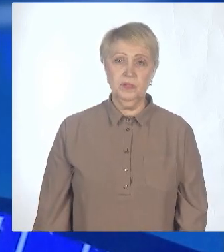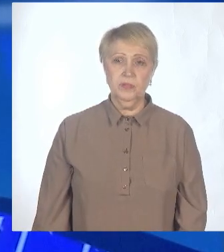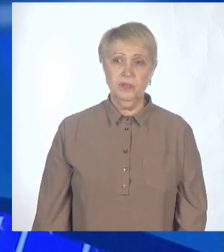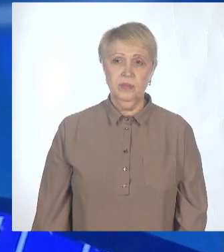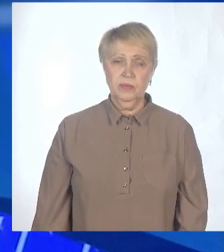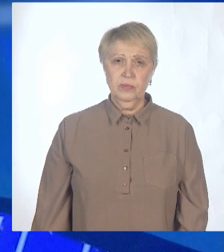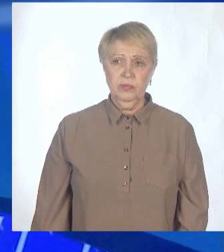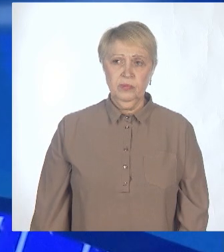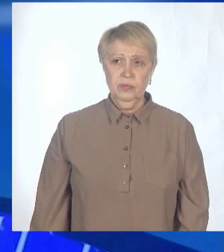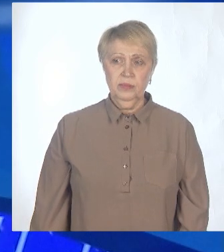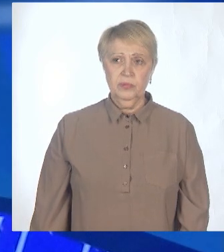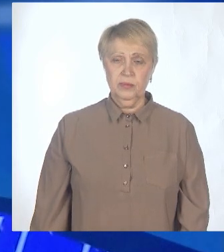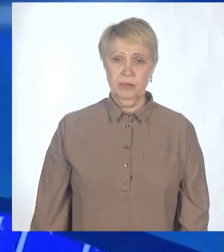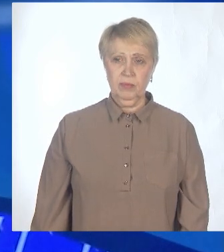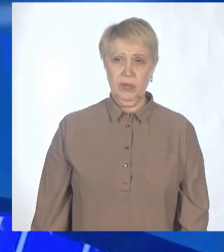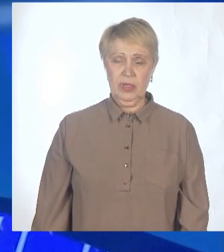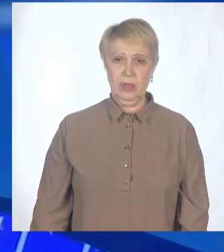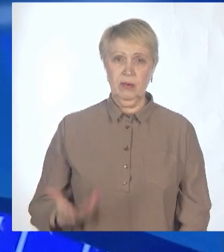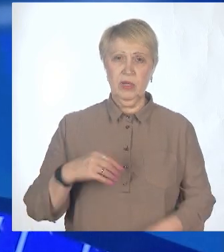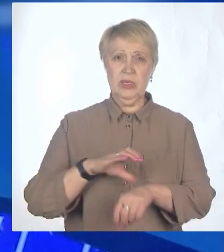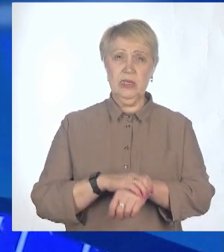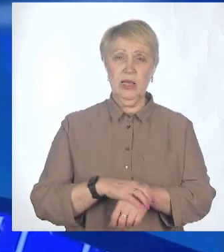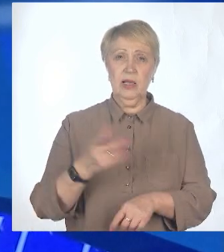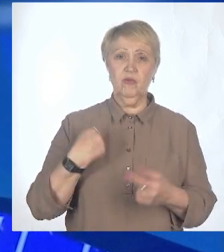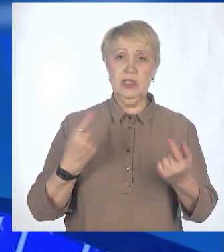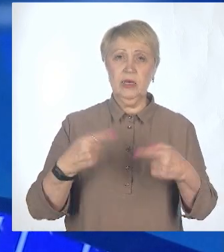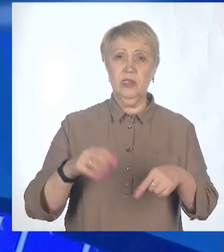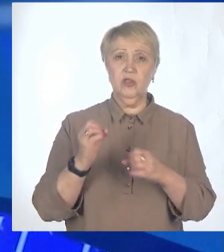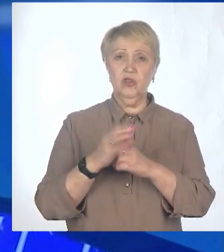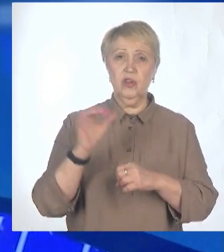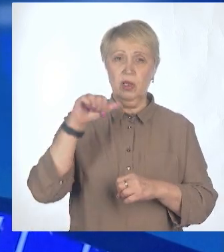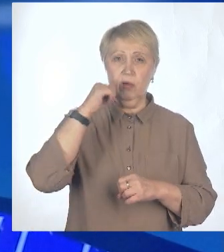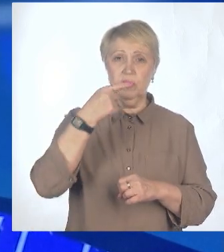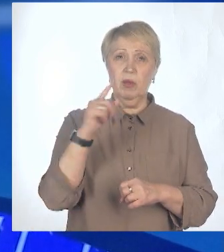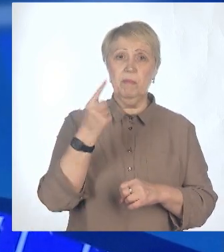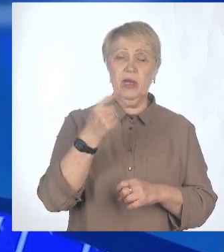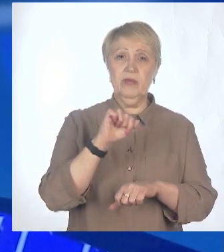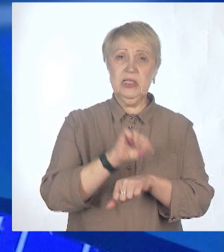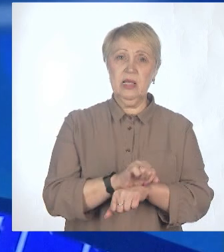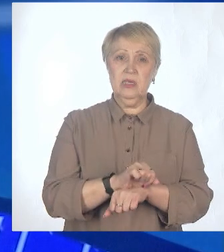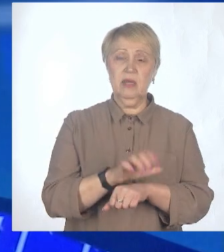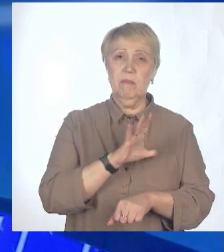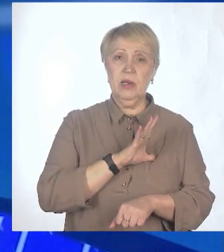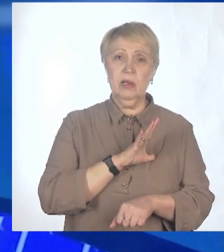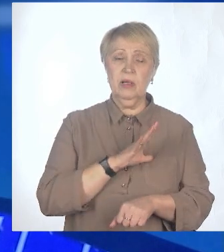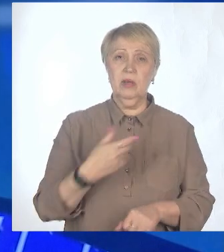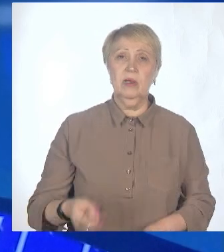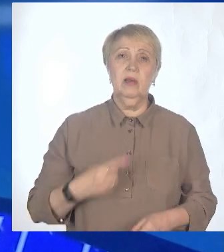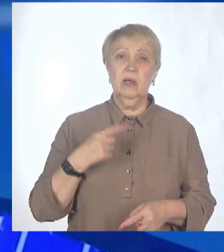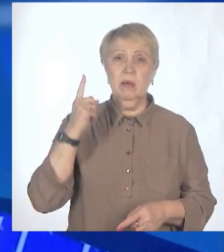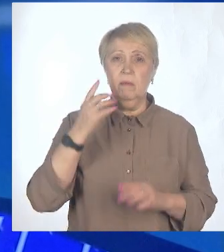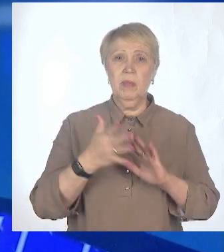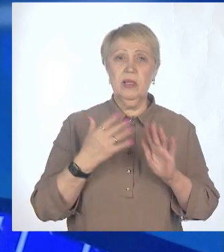то есть, знаете как, застали кризис 2014 года, с первые санкции, еще что-то. Понятно, что экстраполировать